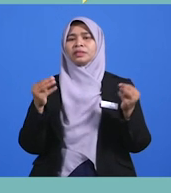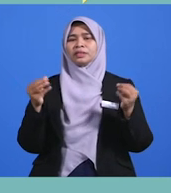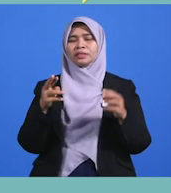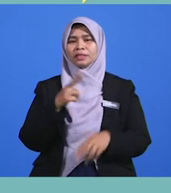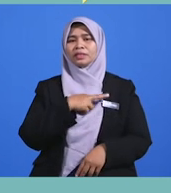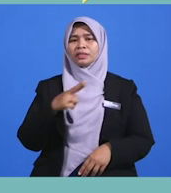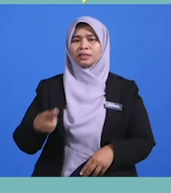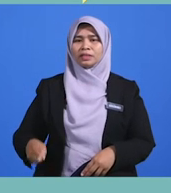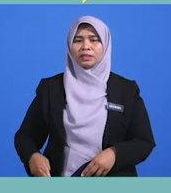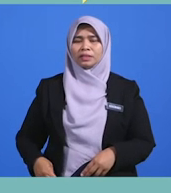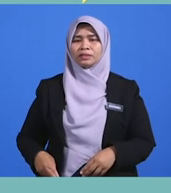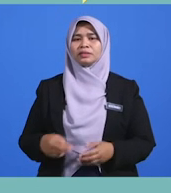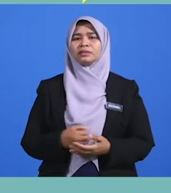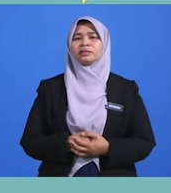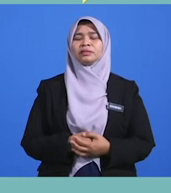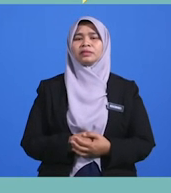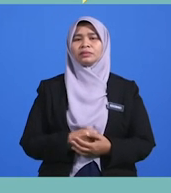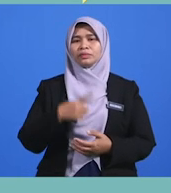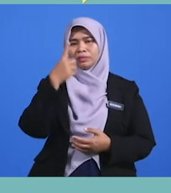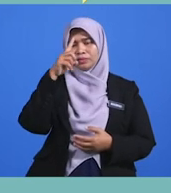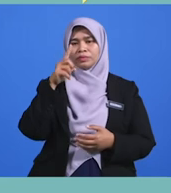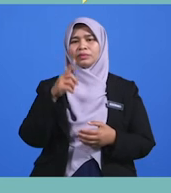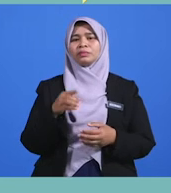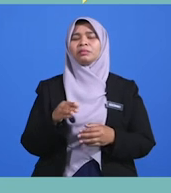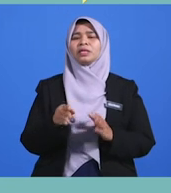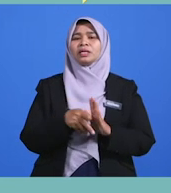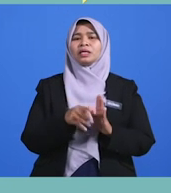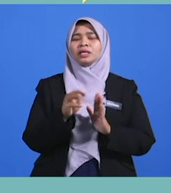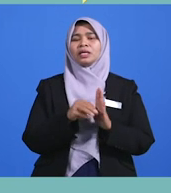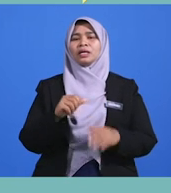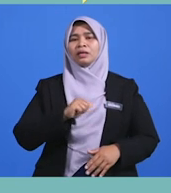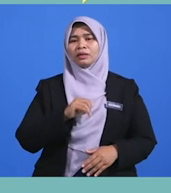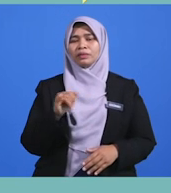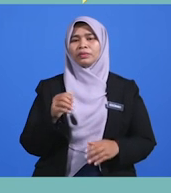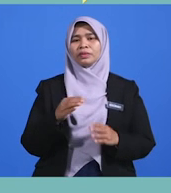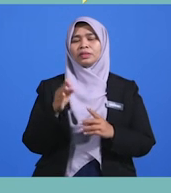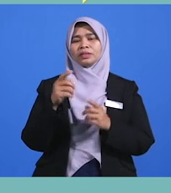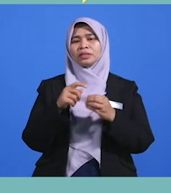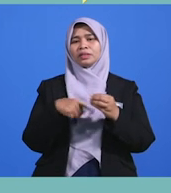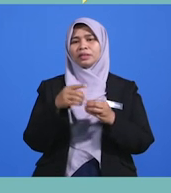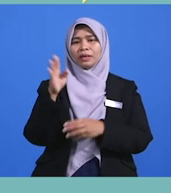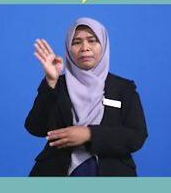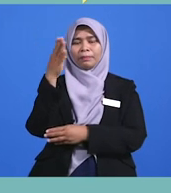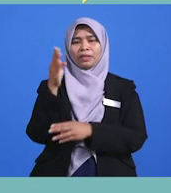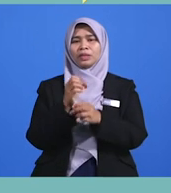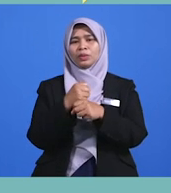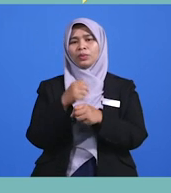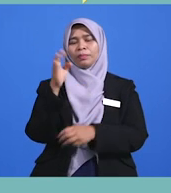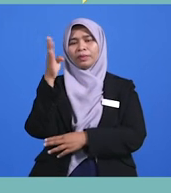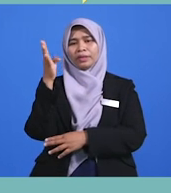untuk menimbang dan membuat perakuan berhubung dengan reka bentuk bendera bagi Persekutuan Tanah Melayu yang baru.